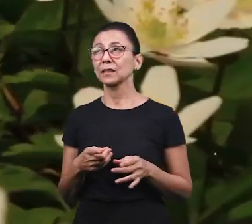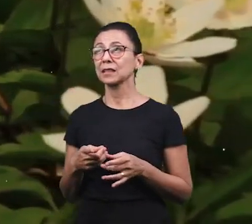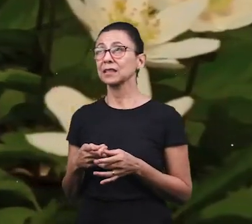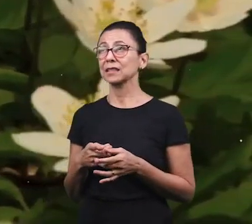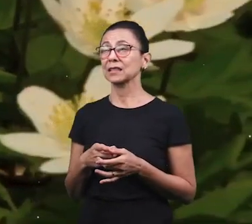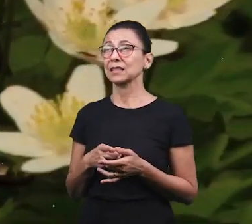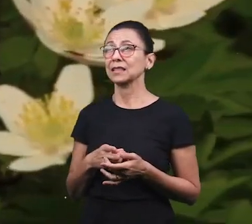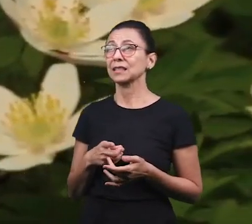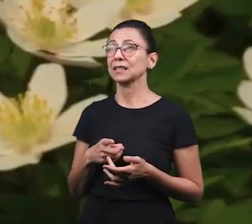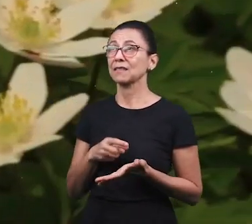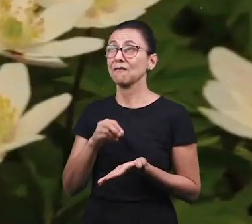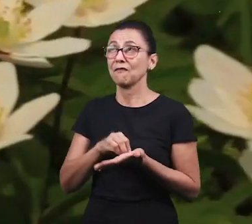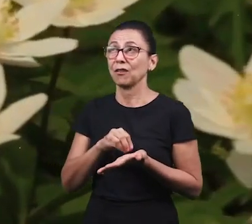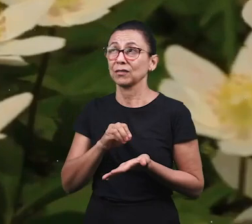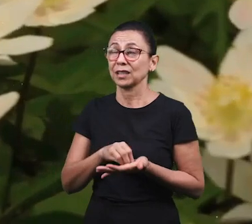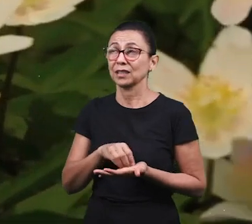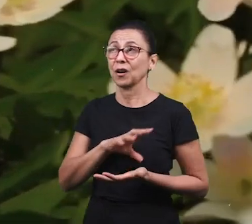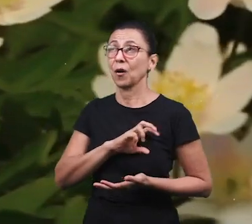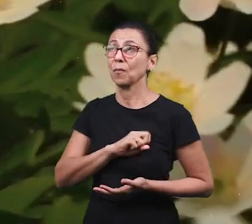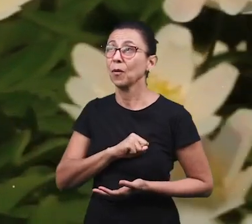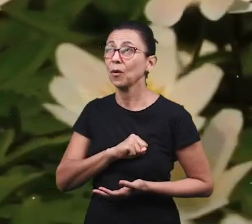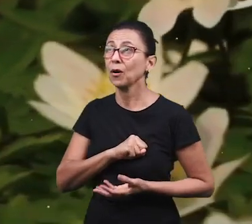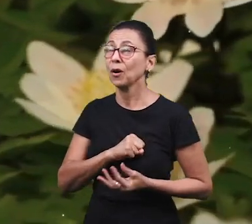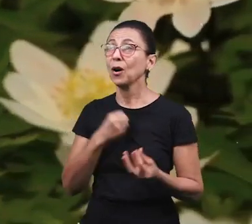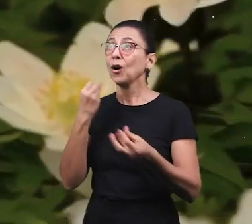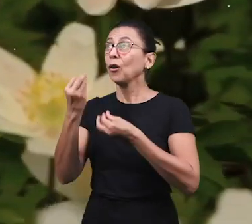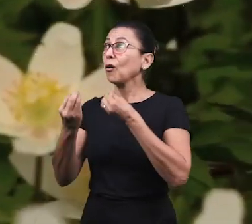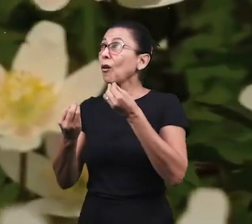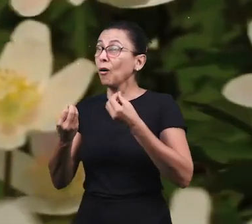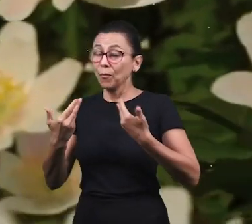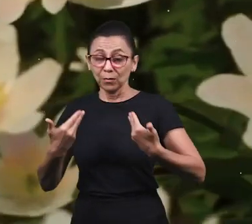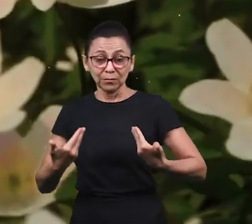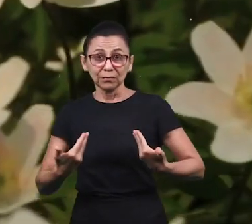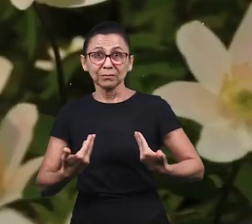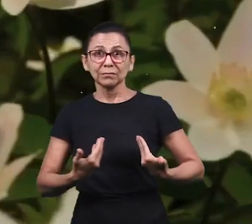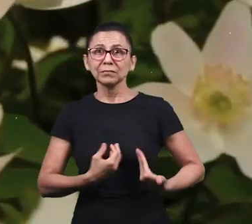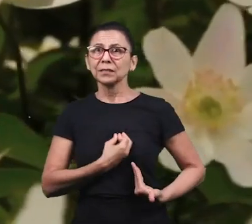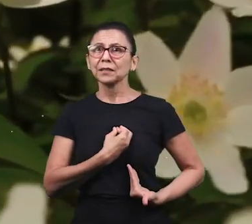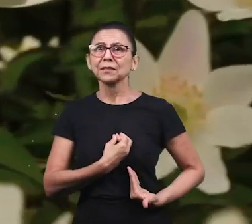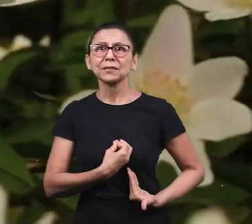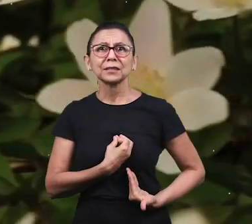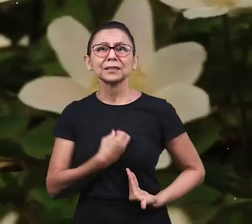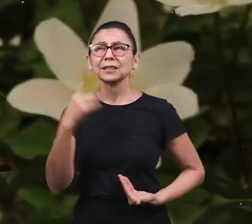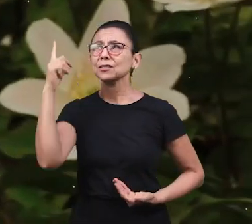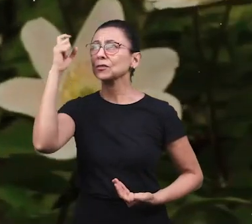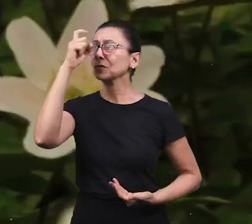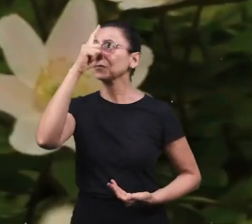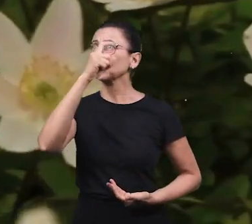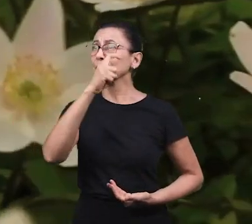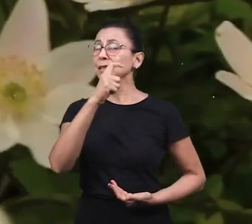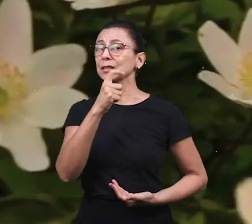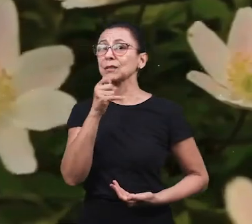Sem o teu amor não sei viver,